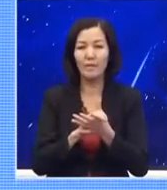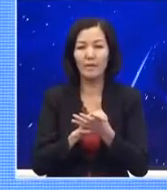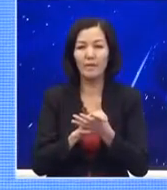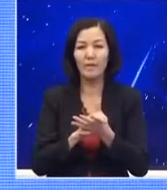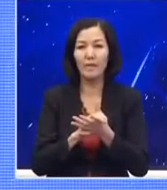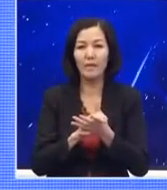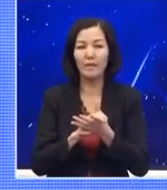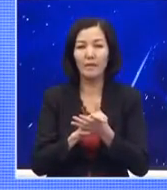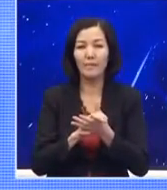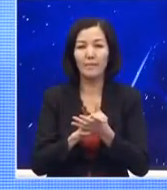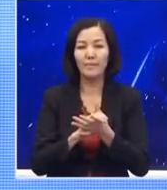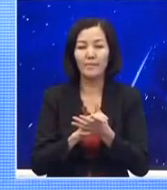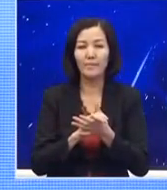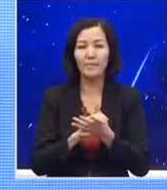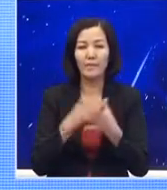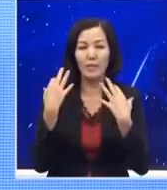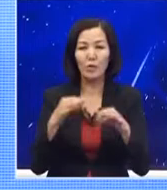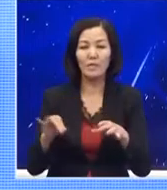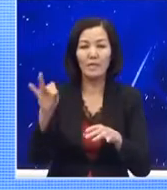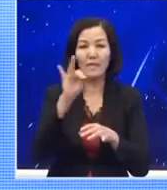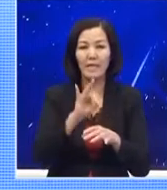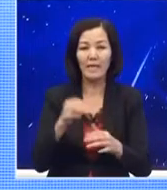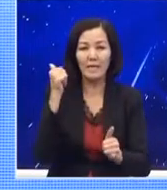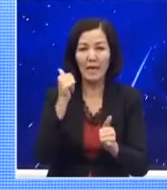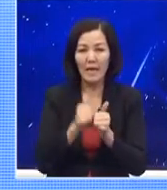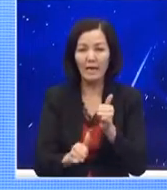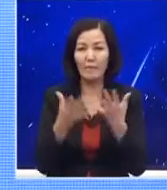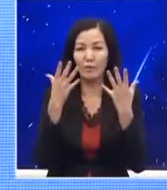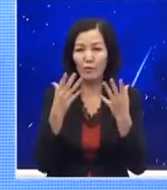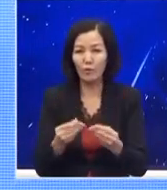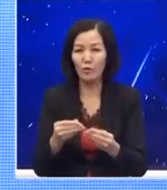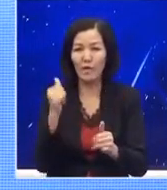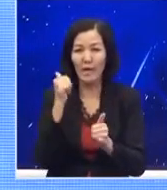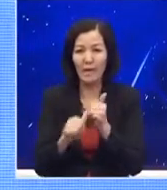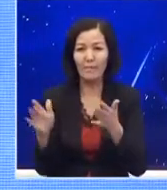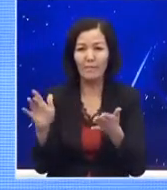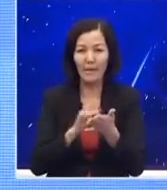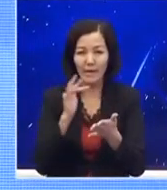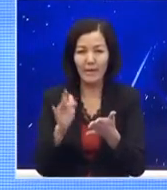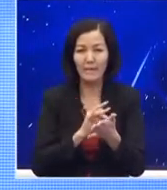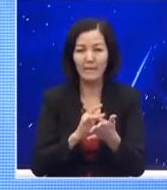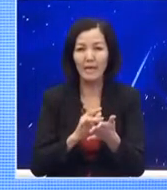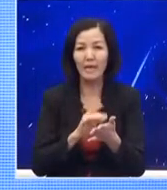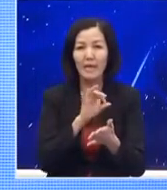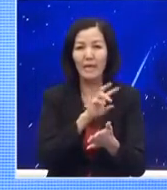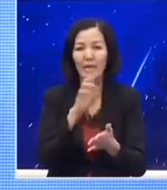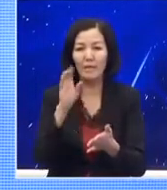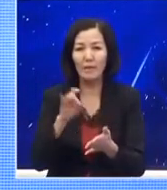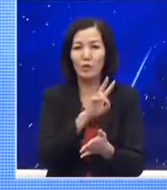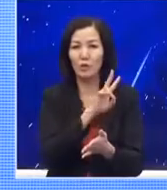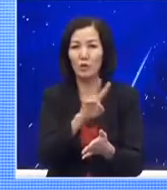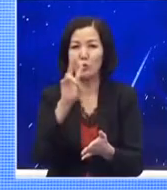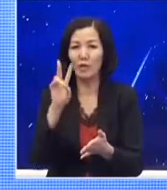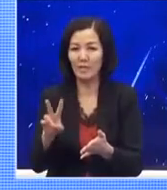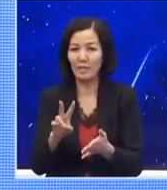мойындады. Тәуелсіздік тарихының әр парағында елбасымыздың Шан теңіз ембегі